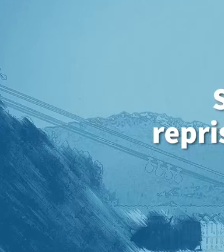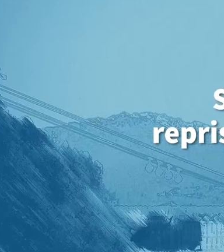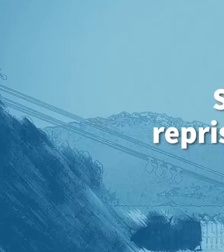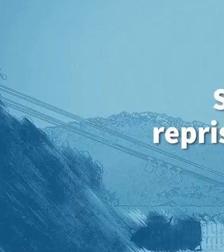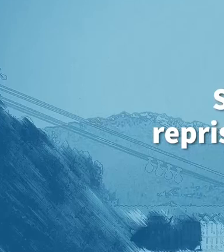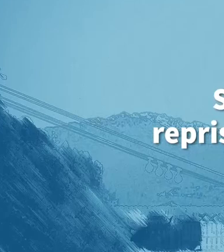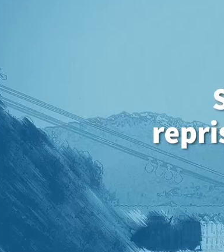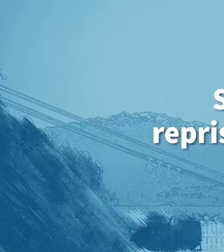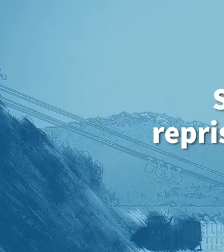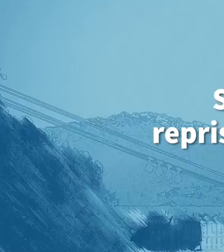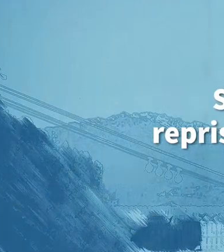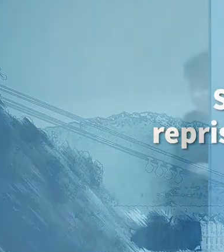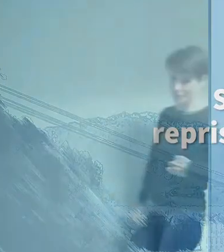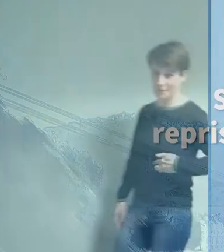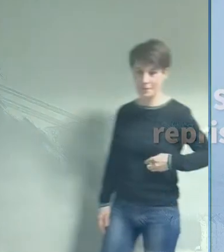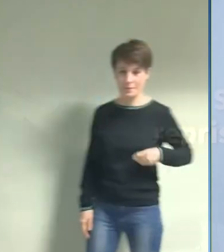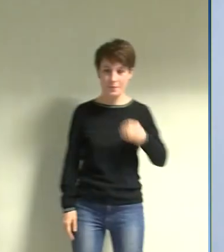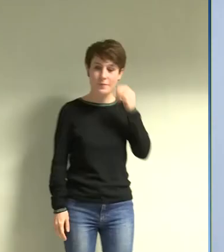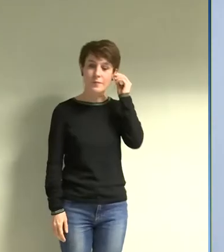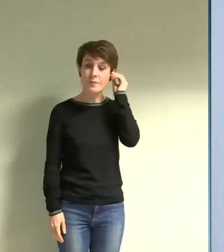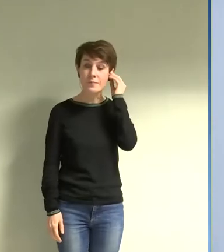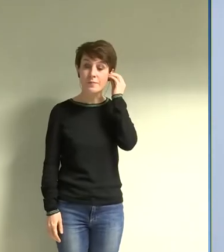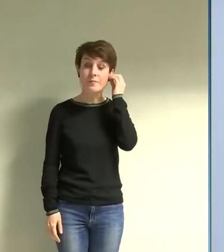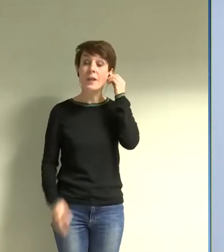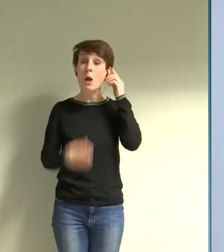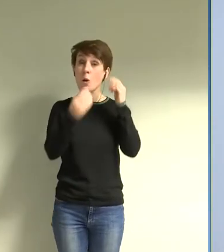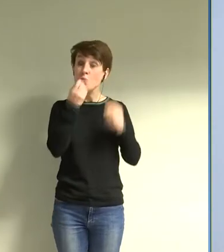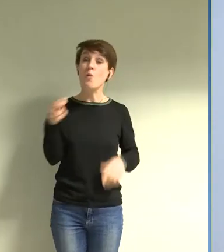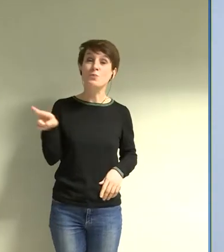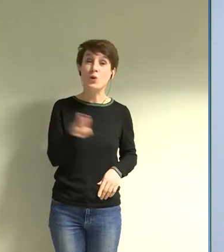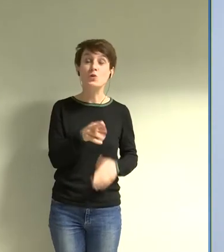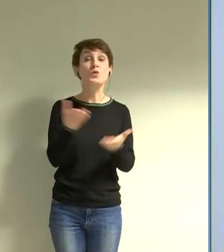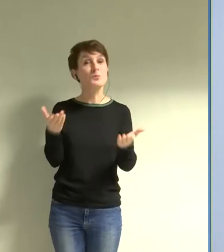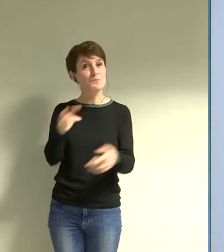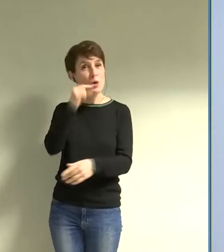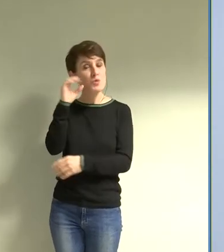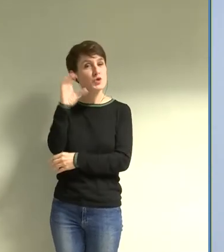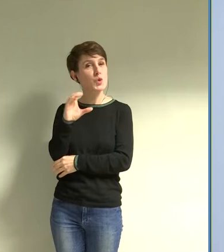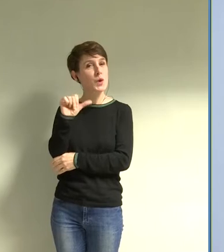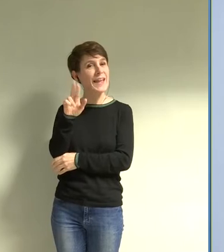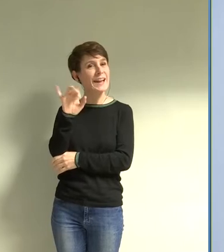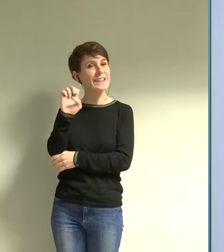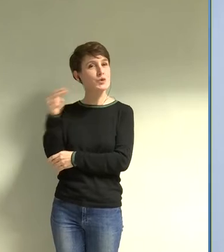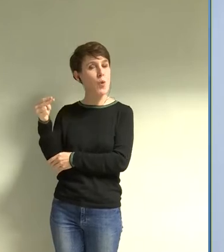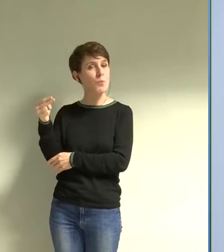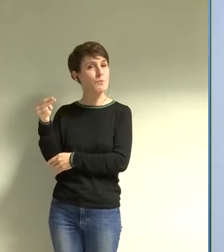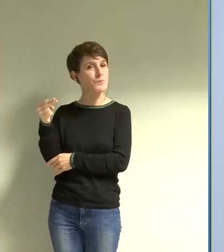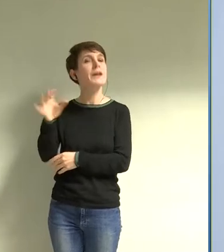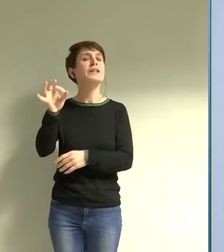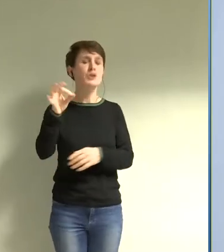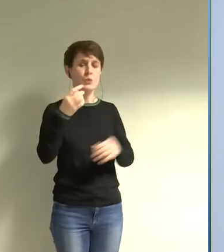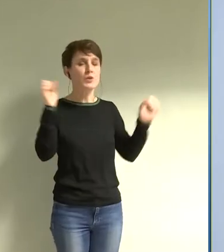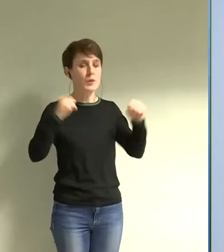nous y voilà monsieur k réunion vous avez la parole merci sommes d'accord pour un vote à main levée